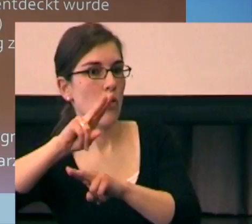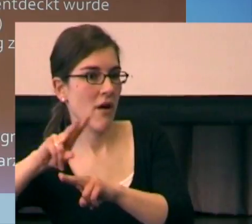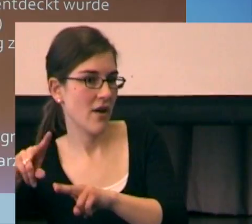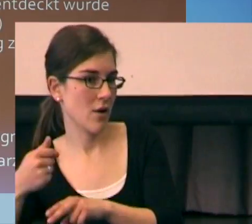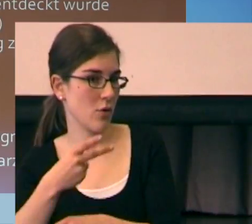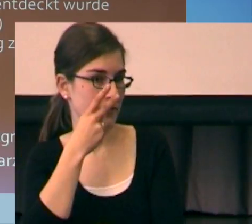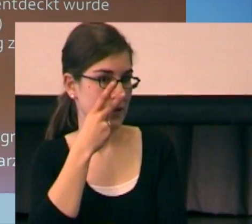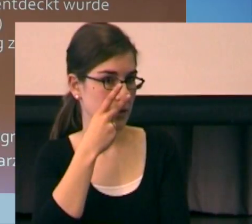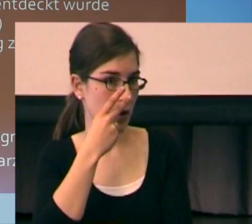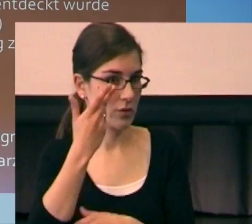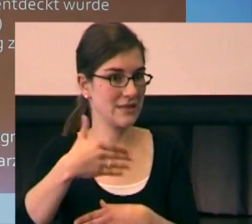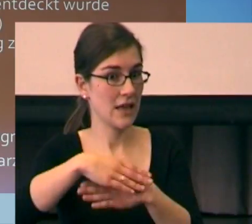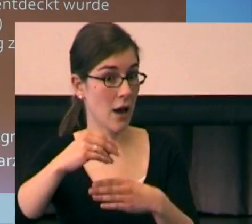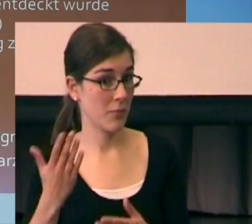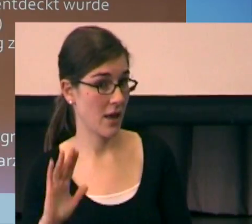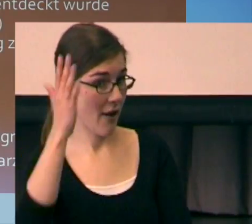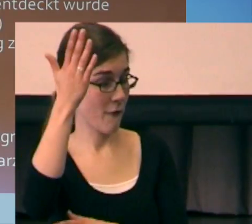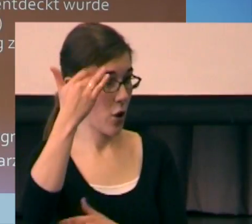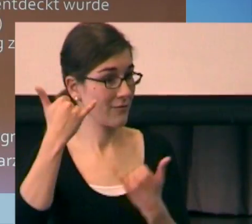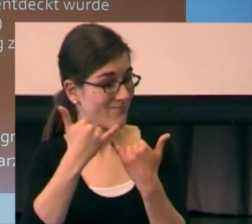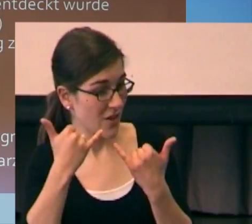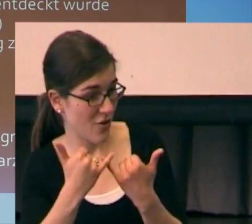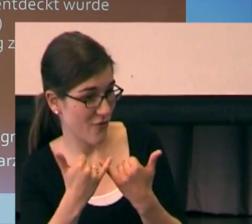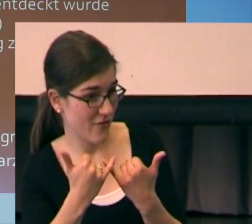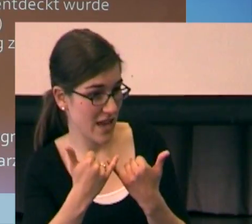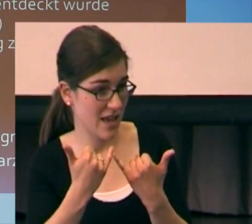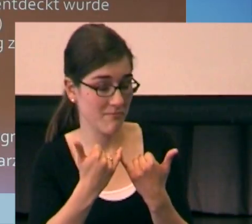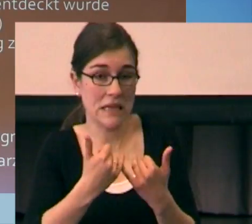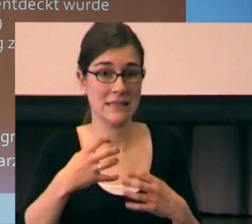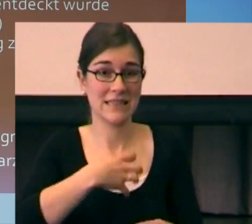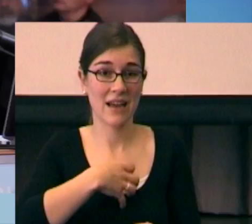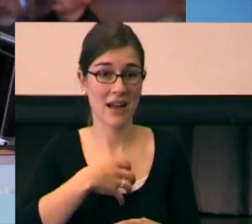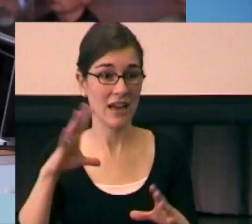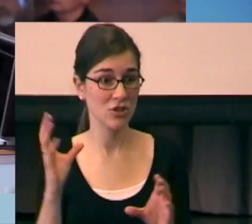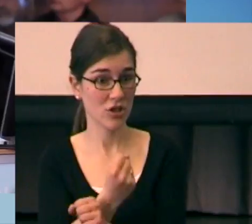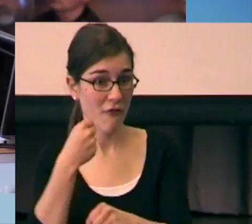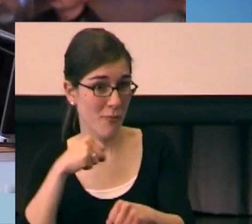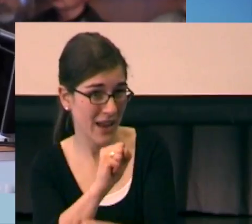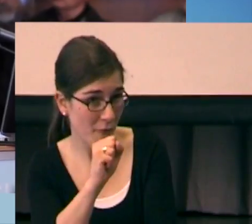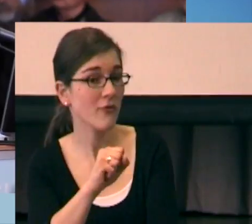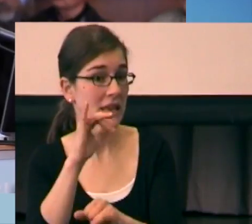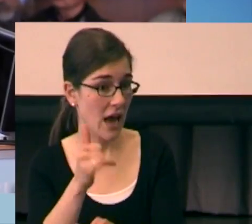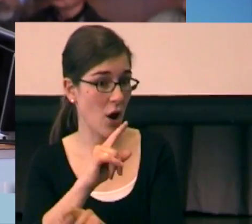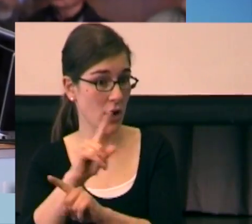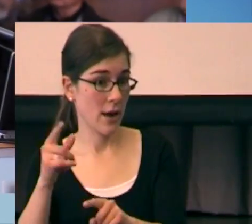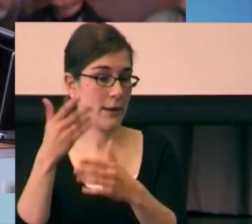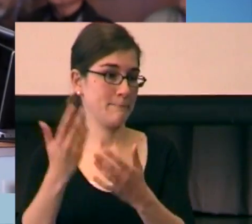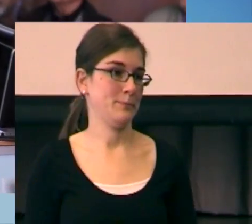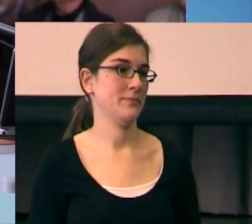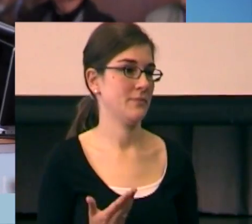Therapieerfolges. Wie geht der Patient, wie haben wir die Krankheit bekämpft, konnten wir sie vollständig bekämpfen oder nicht.